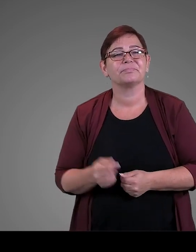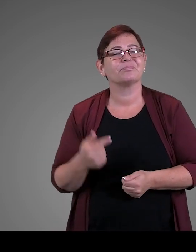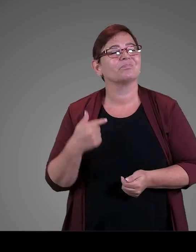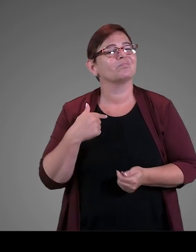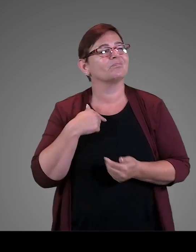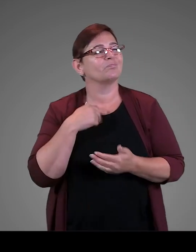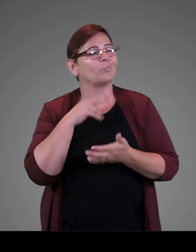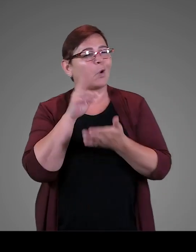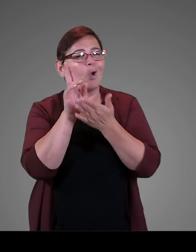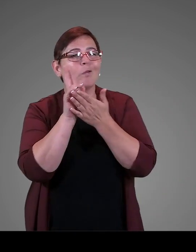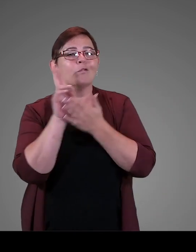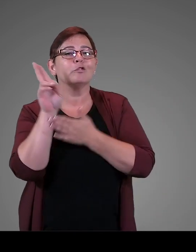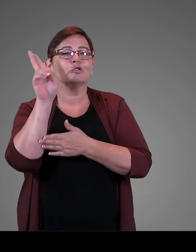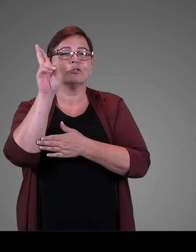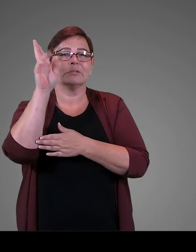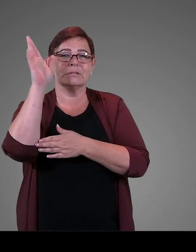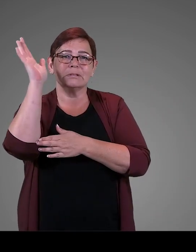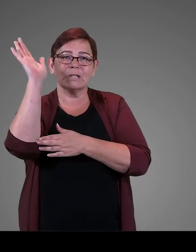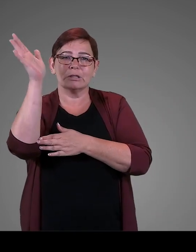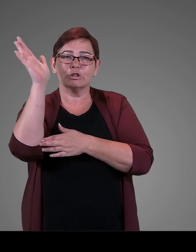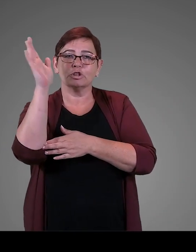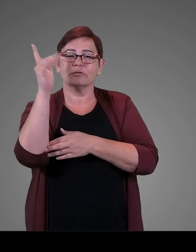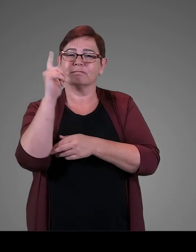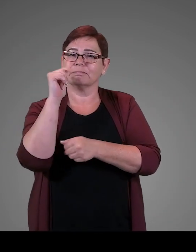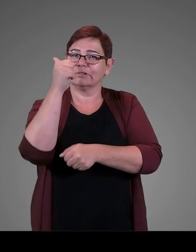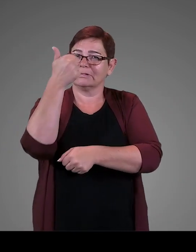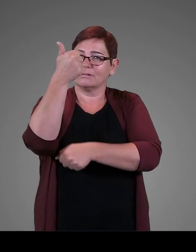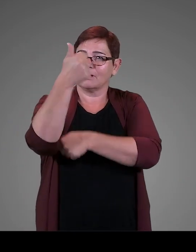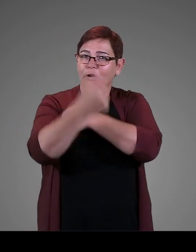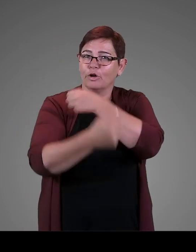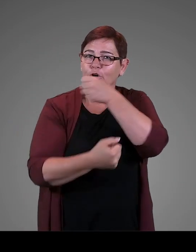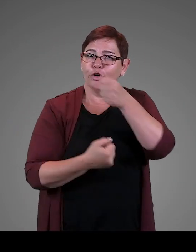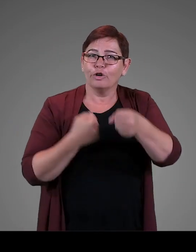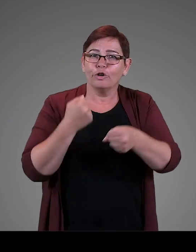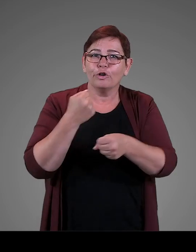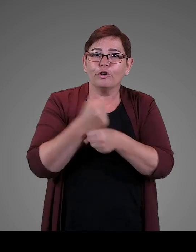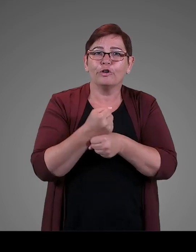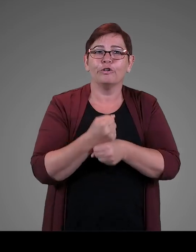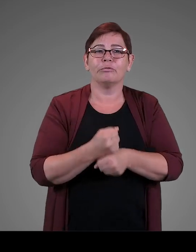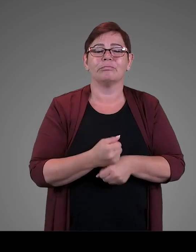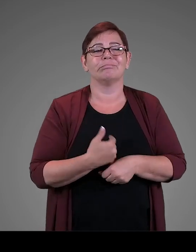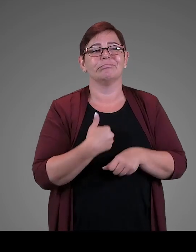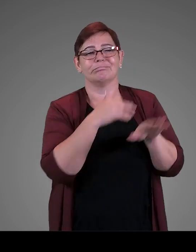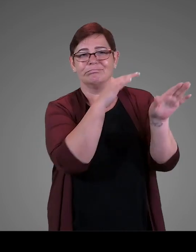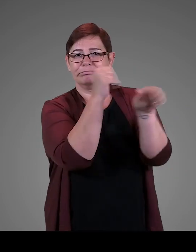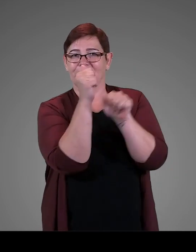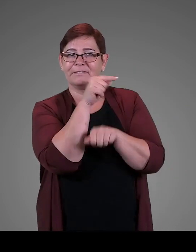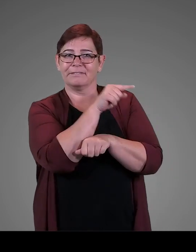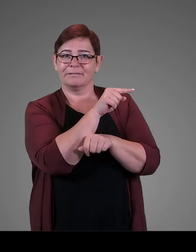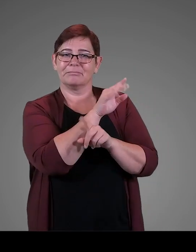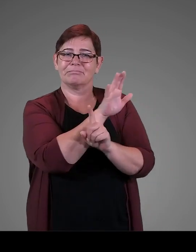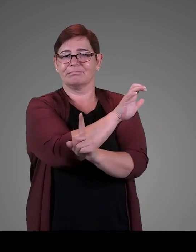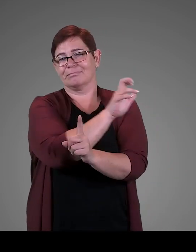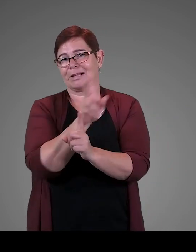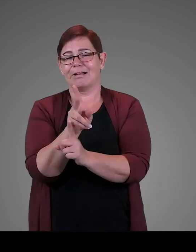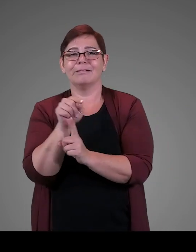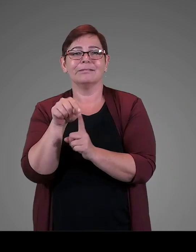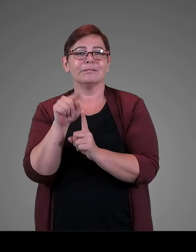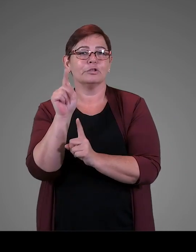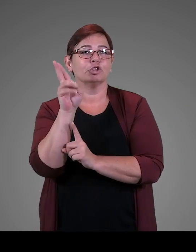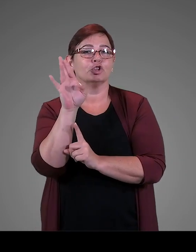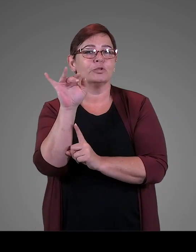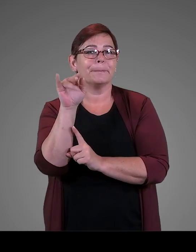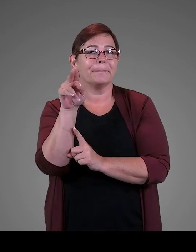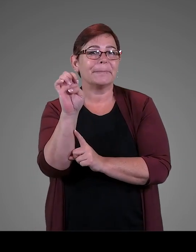Ça fait longtemps. Moi, j'ai été 10 ans comme professeur à l'université et le cadre rigide, j'ai quitté mon poste pour revenir